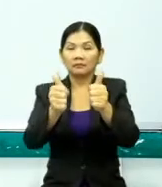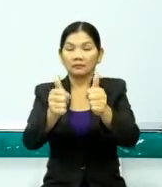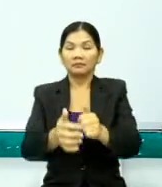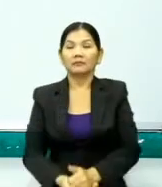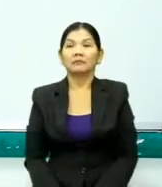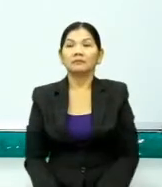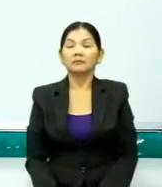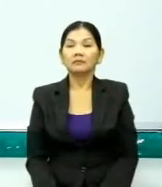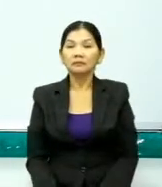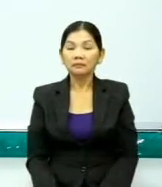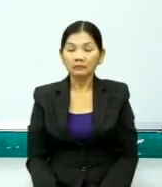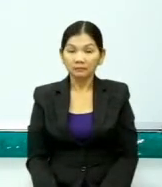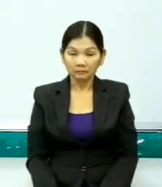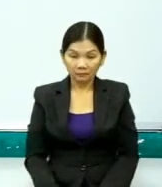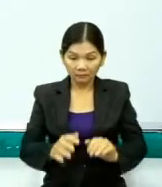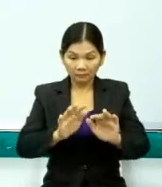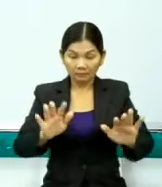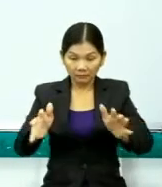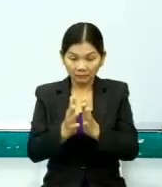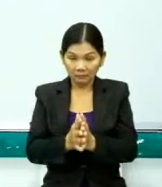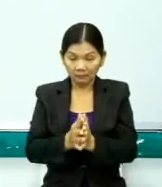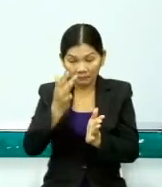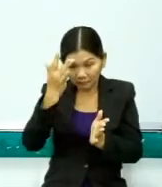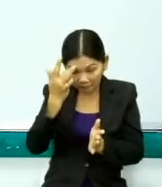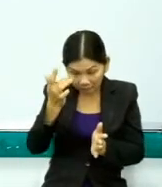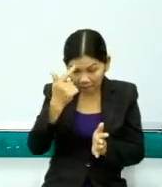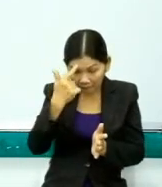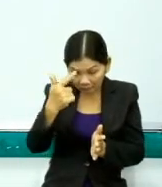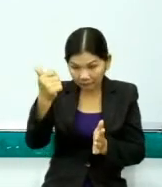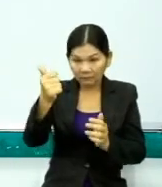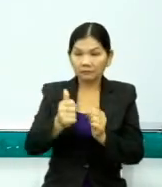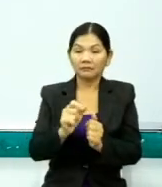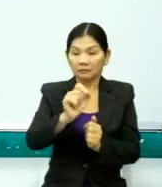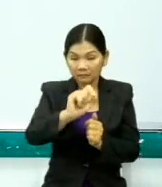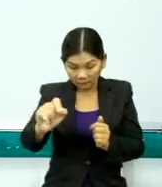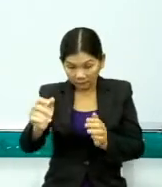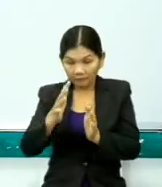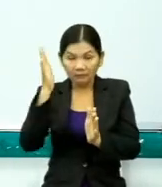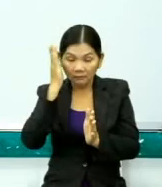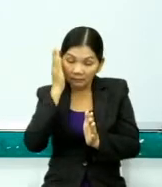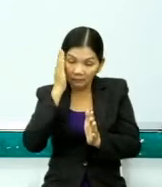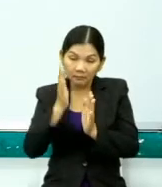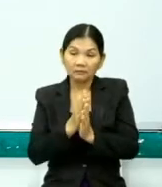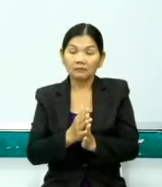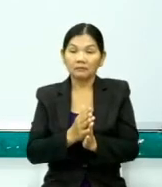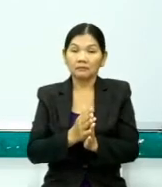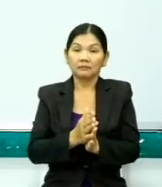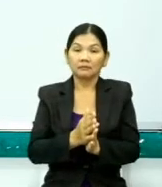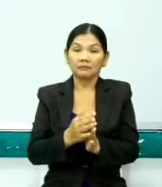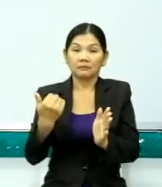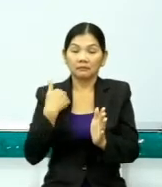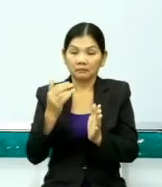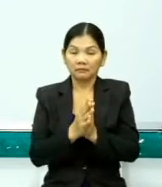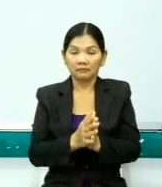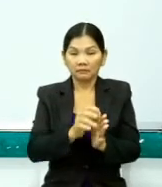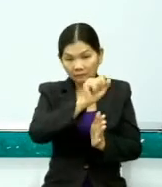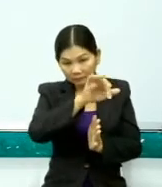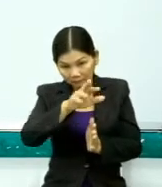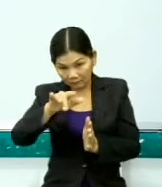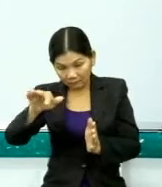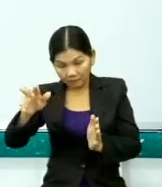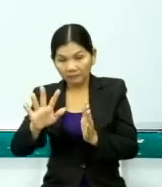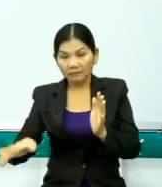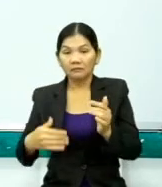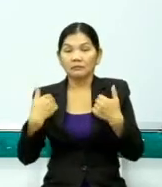bầy ở chà con được bàn nè kru bụ cài mẹ nó chè sơ xế chà sẽ ế đai dương xong chì mùi nâng tuổi số